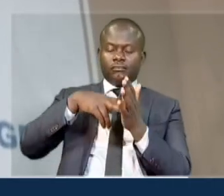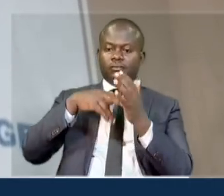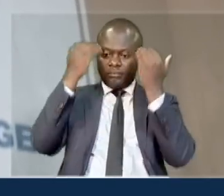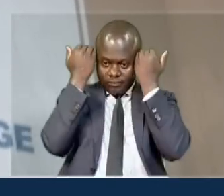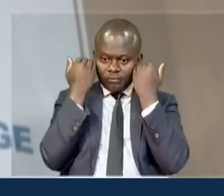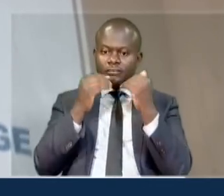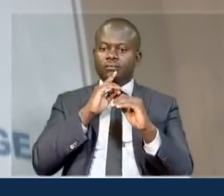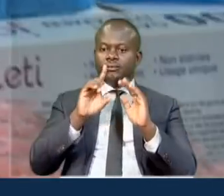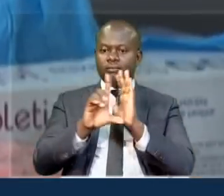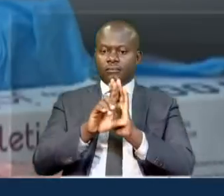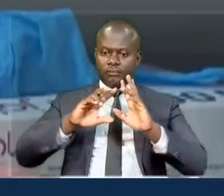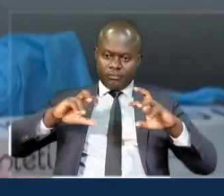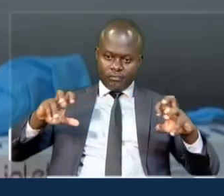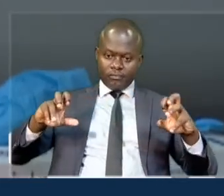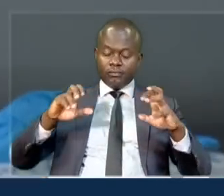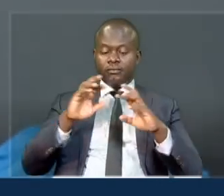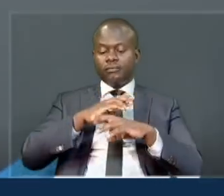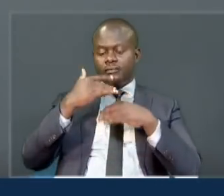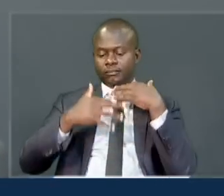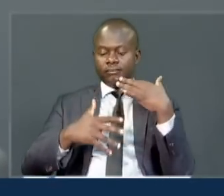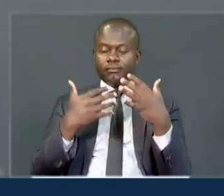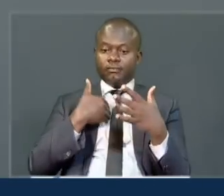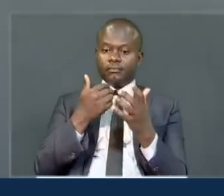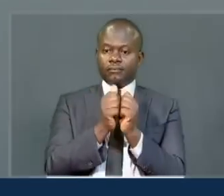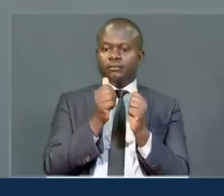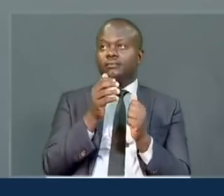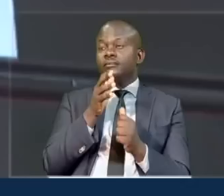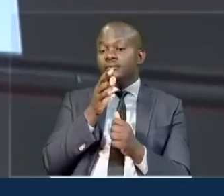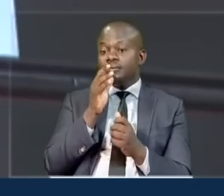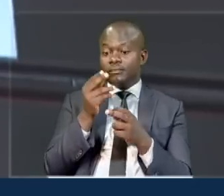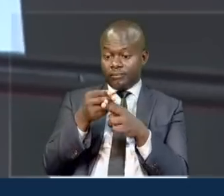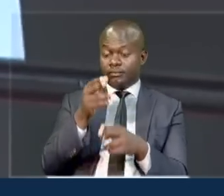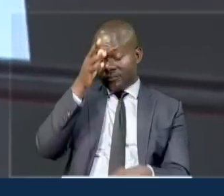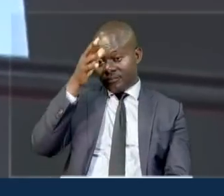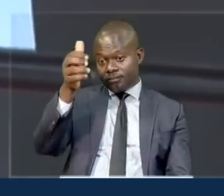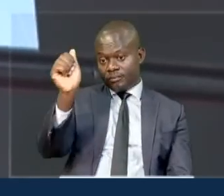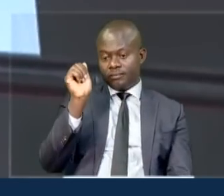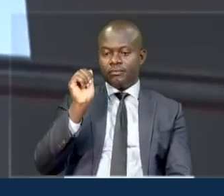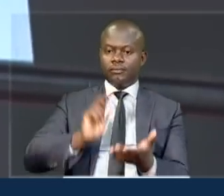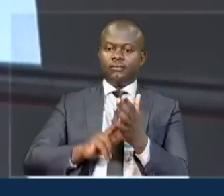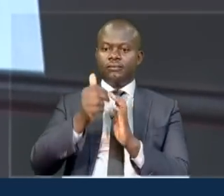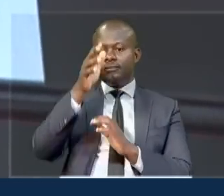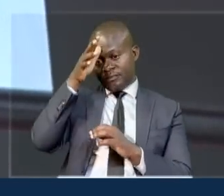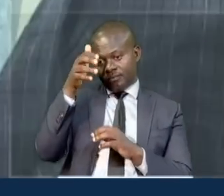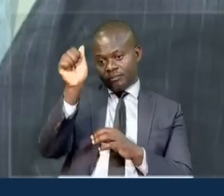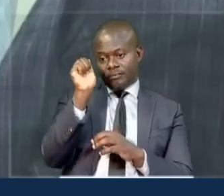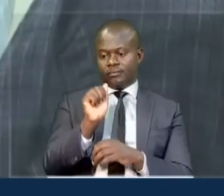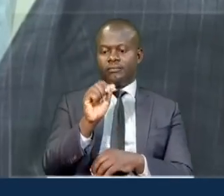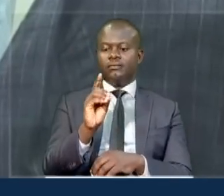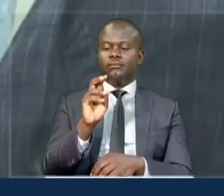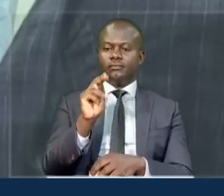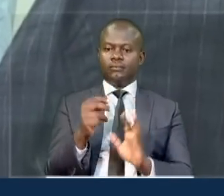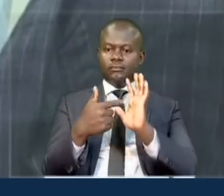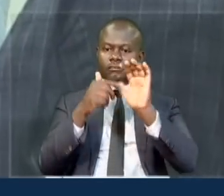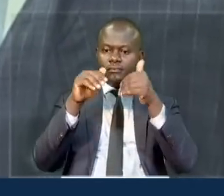urukiko rwategetse ko hasuzumwa isano y'amaraso uyu mwana afitanye n'uwo nyina yita se w'umwana yemeza ko ari wese ibisubizo bya ADN